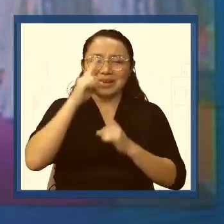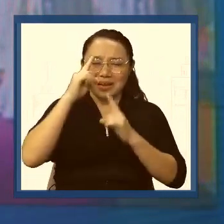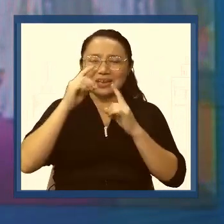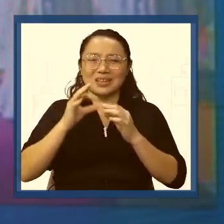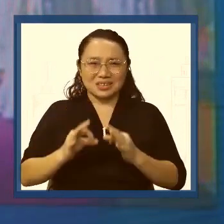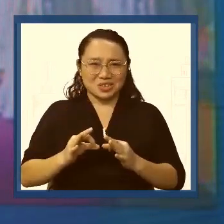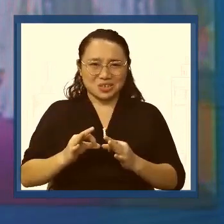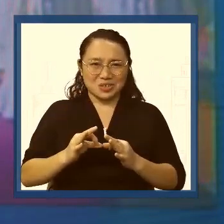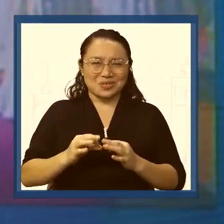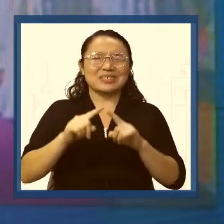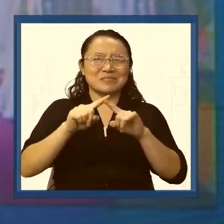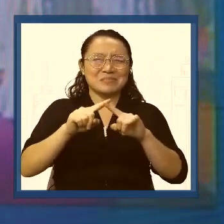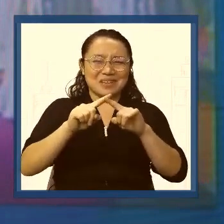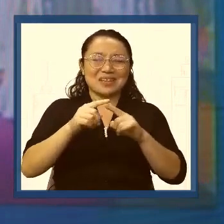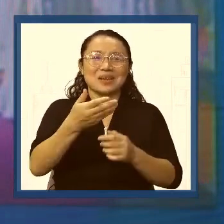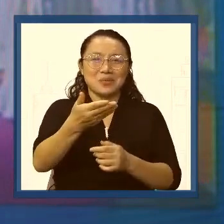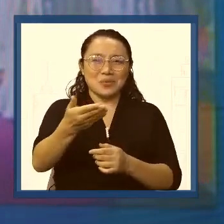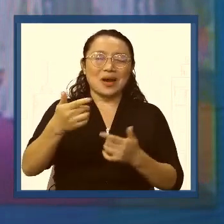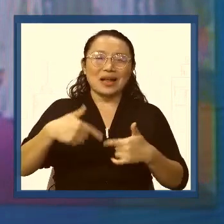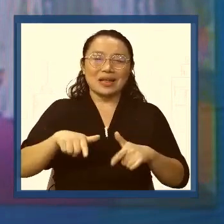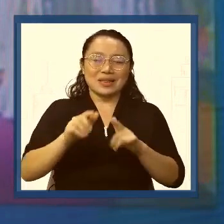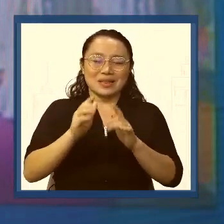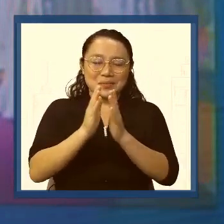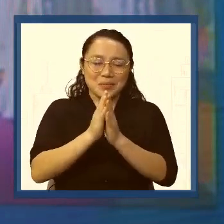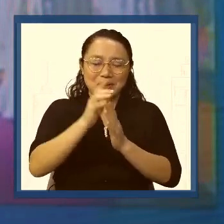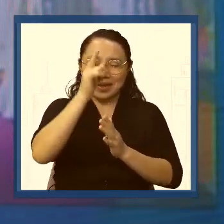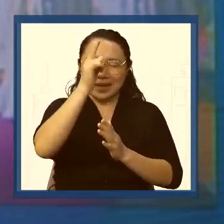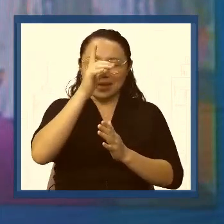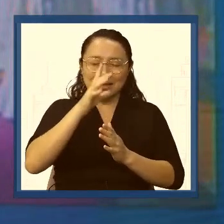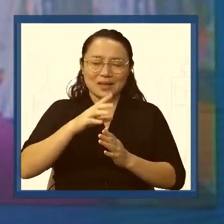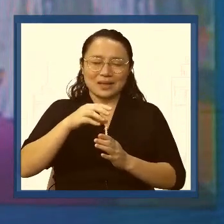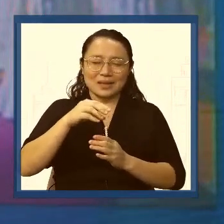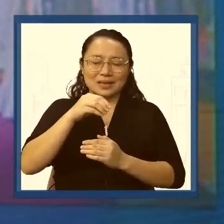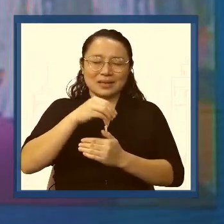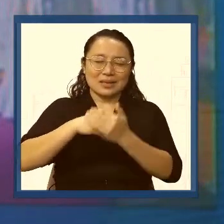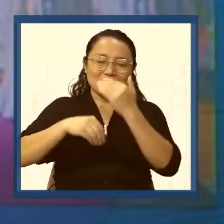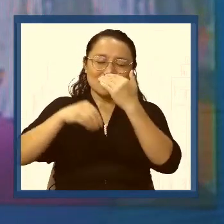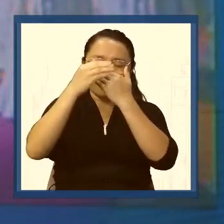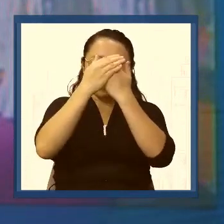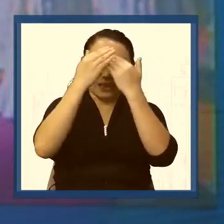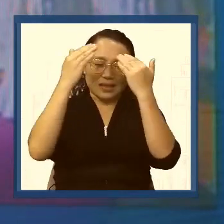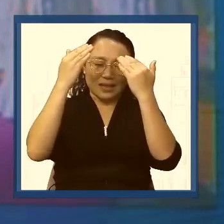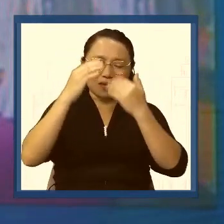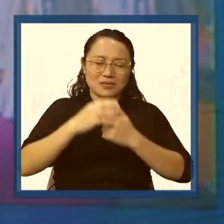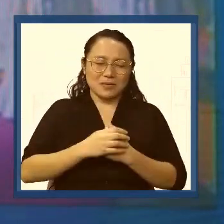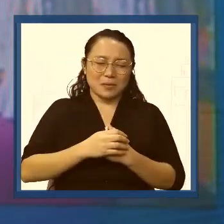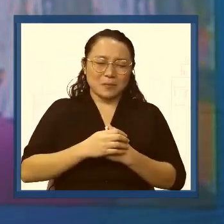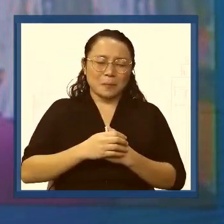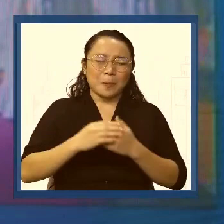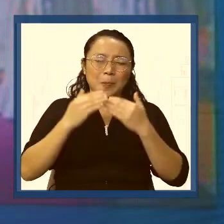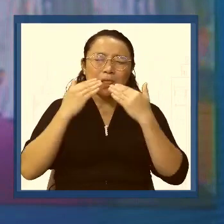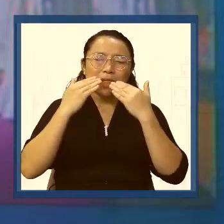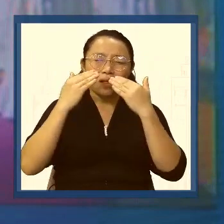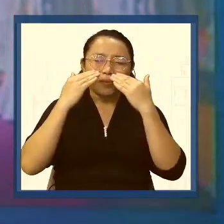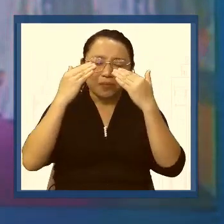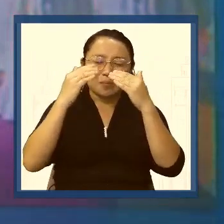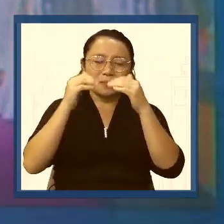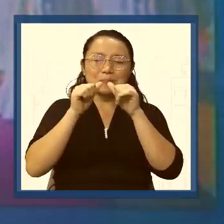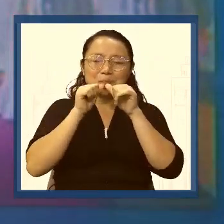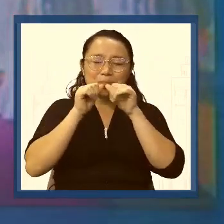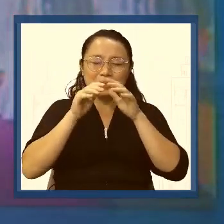mag-ampo alang sa matagosa. Ginoong Dios, salamat. Ikaw nagapanalangin sa tanang